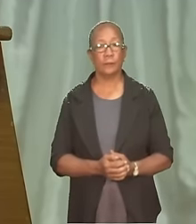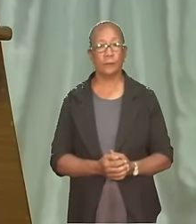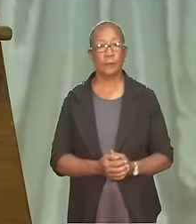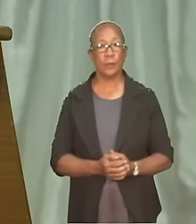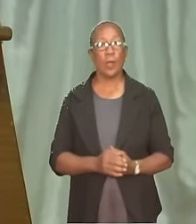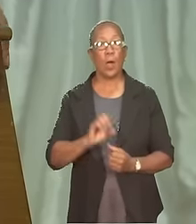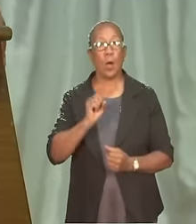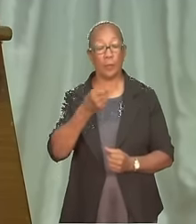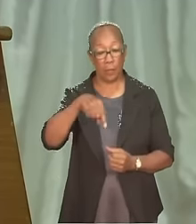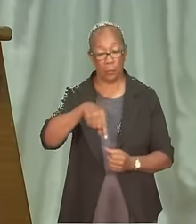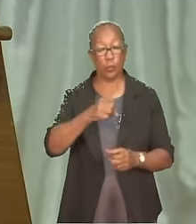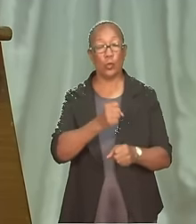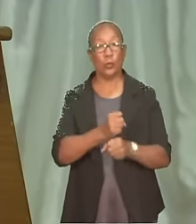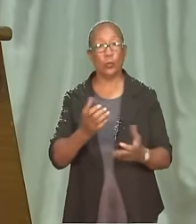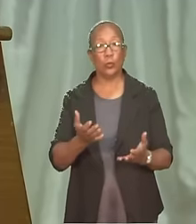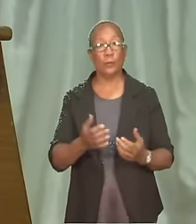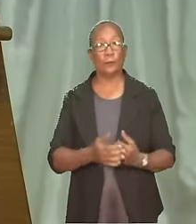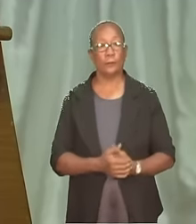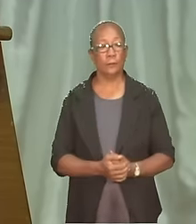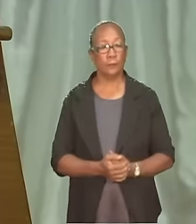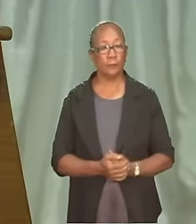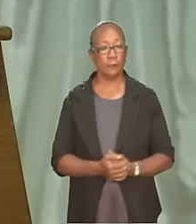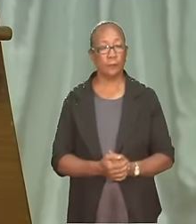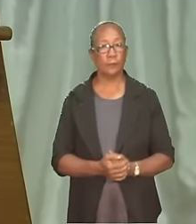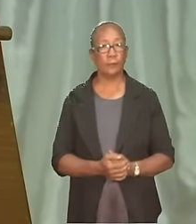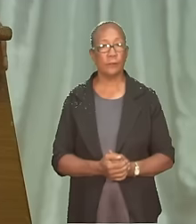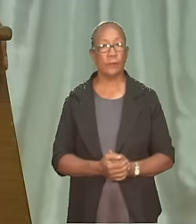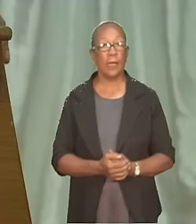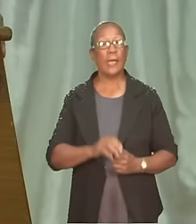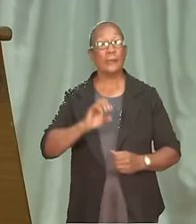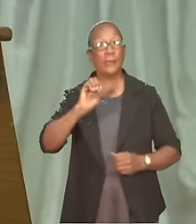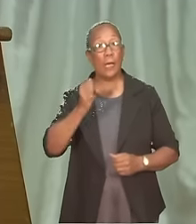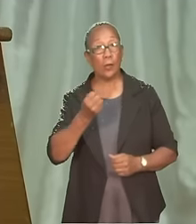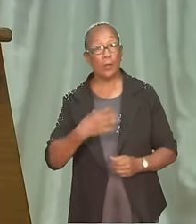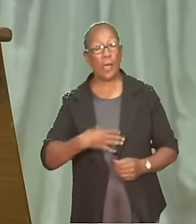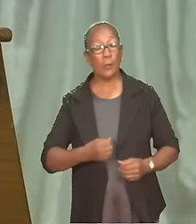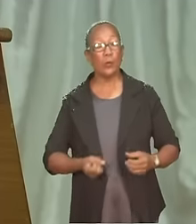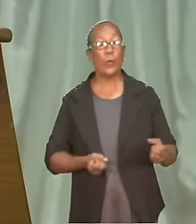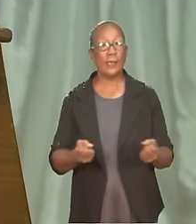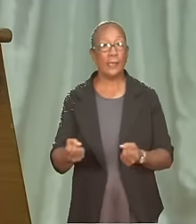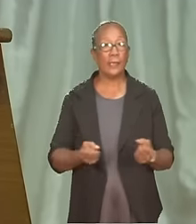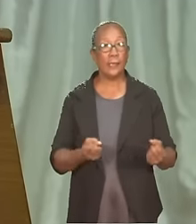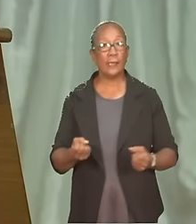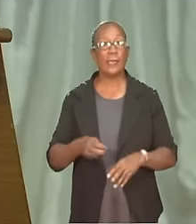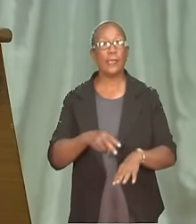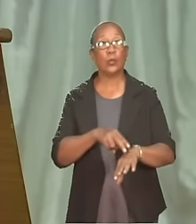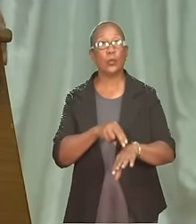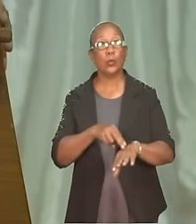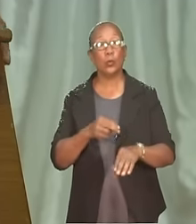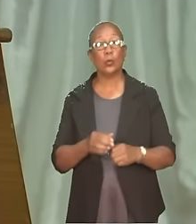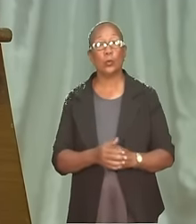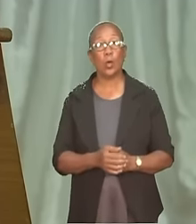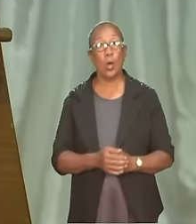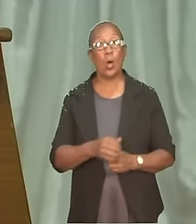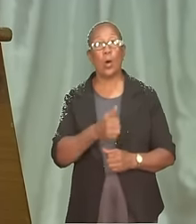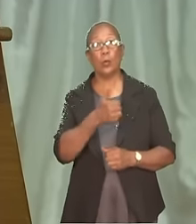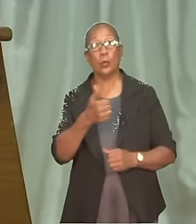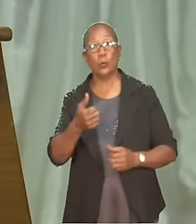Om dit te kunnen continueren. Daarvoor hebben we een regering nodig. Met goed